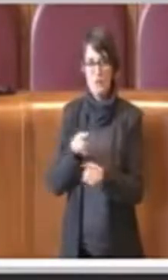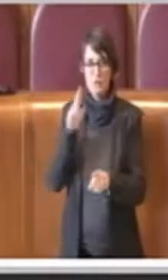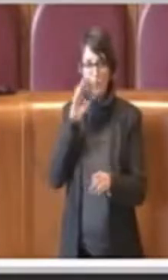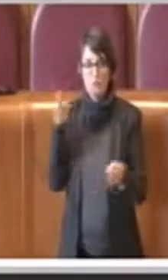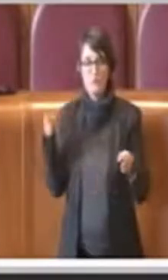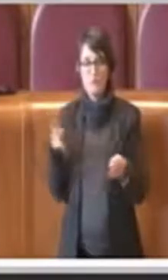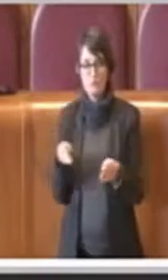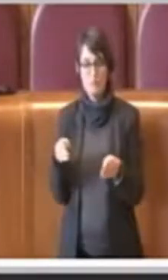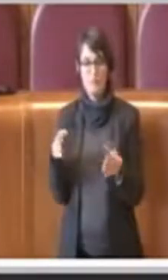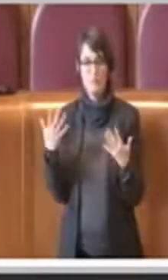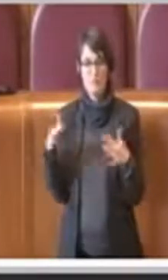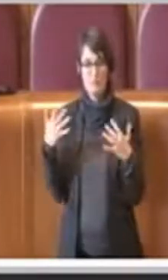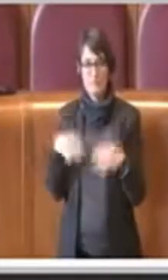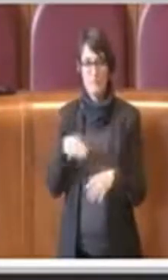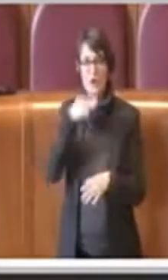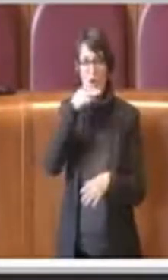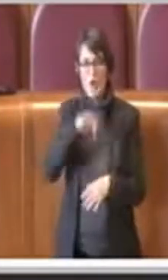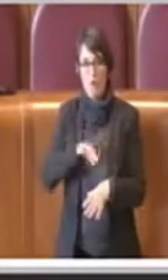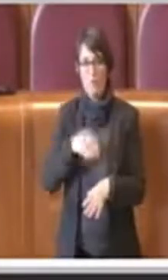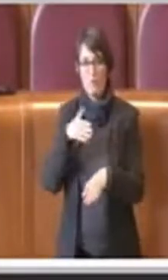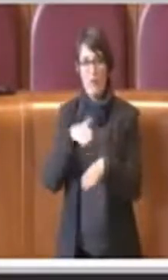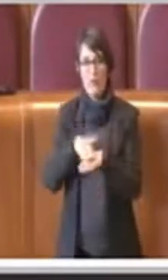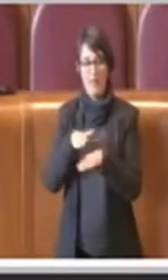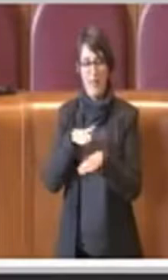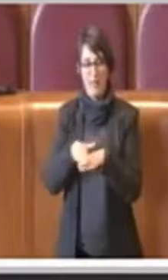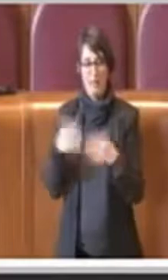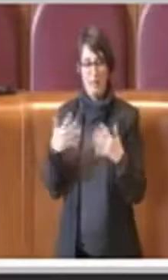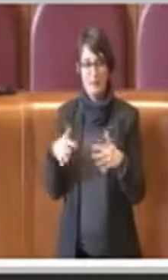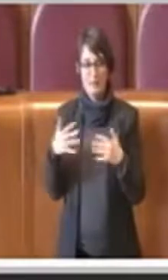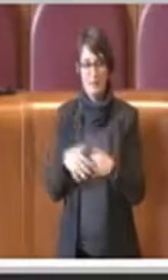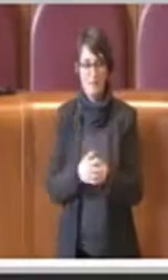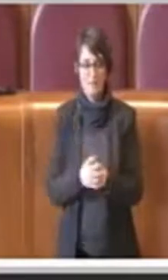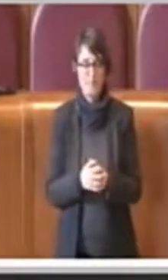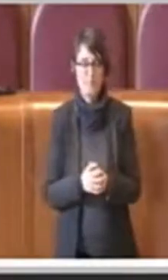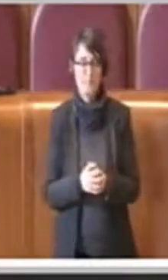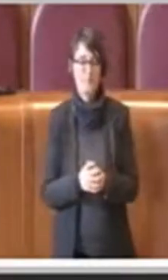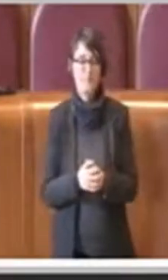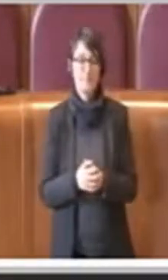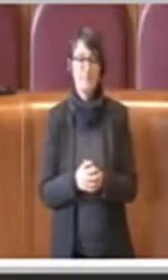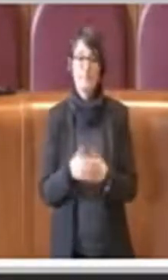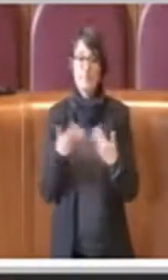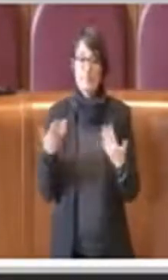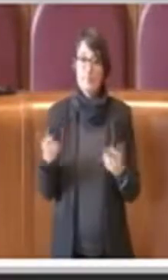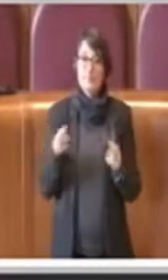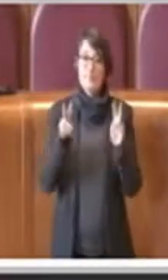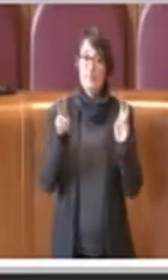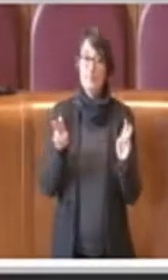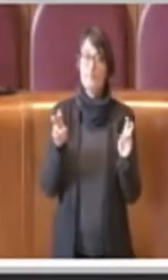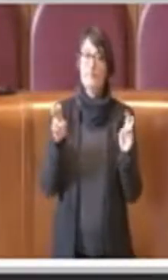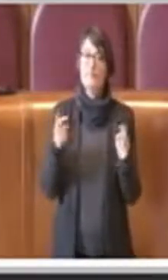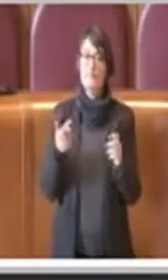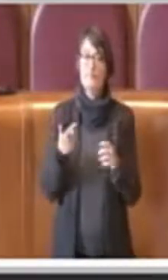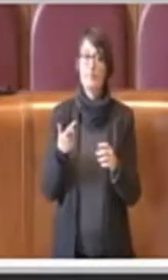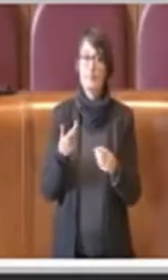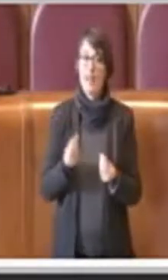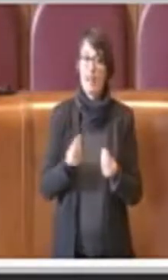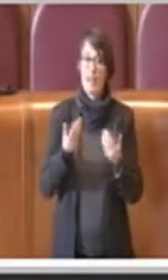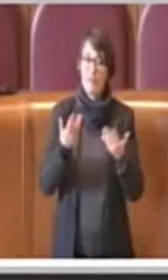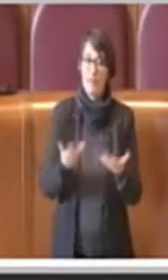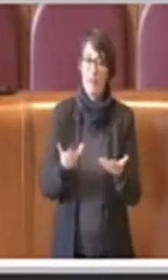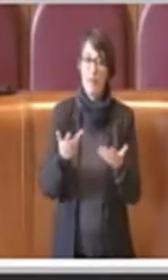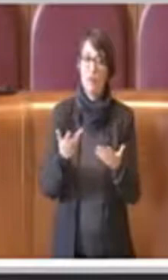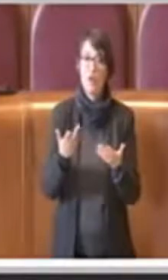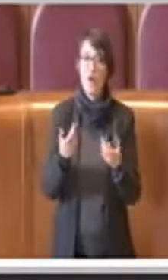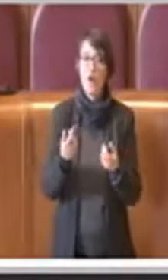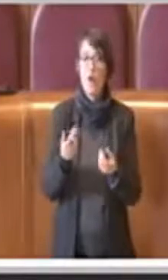consueta competenza ed acribia, come ha detto, riguarda il regolamento delle onorificenze capitoline e va sottolineato